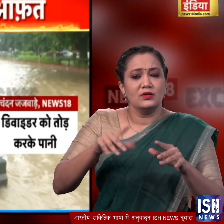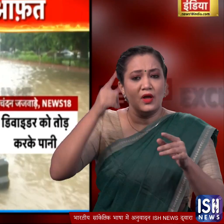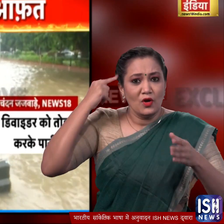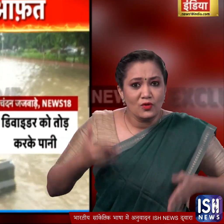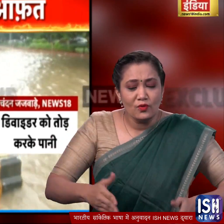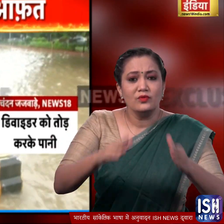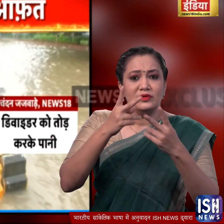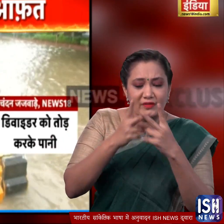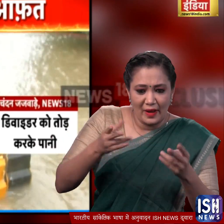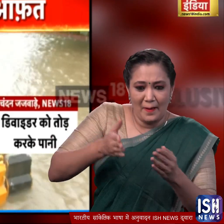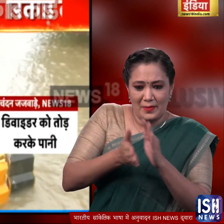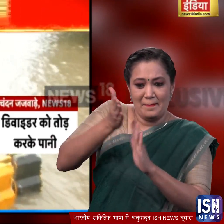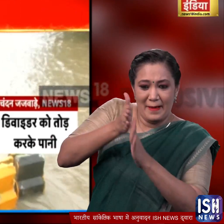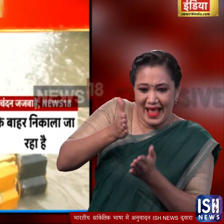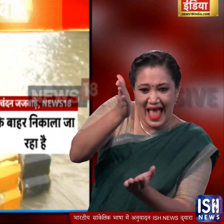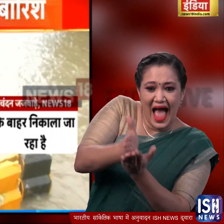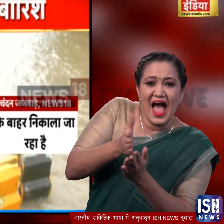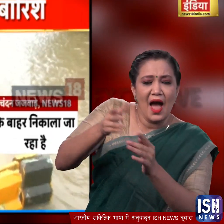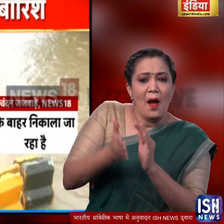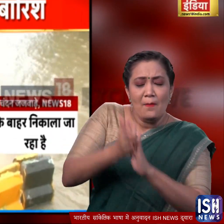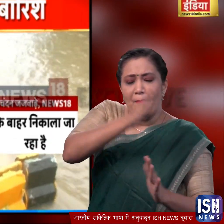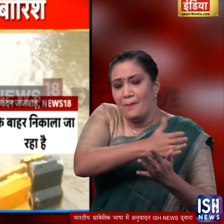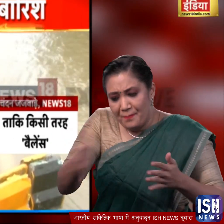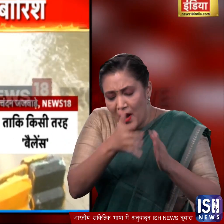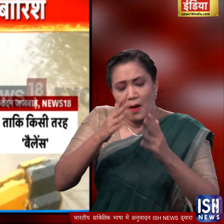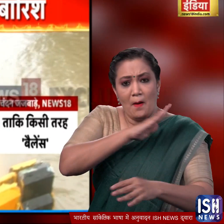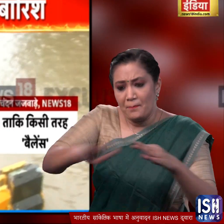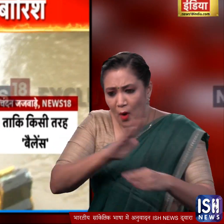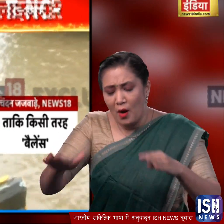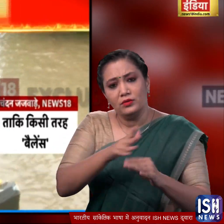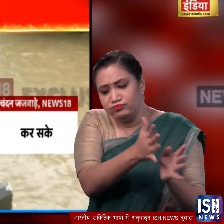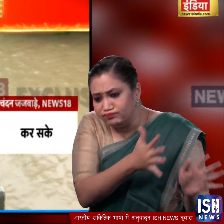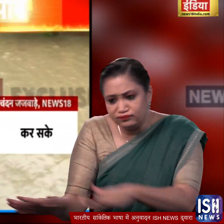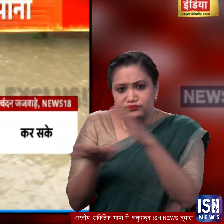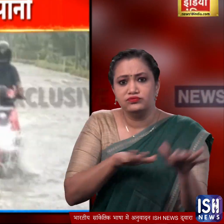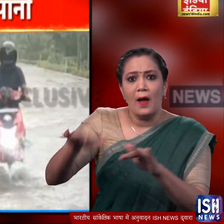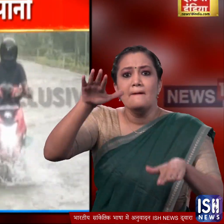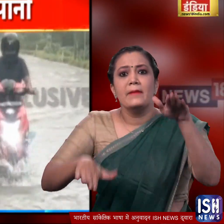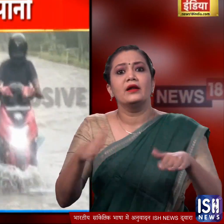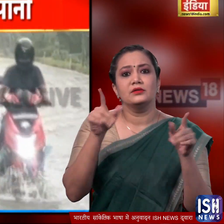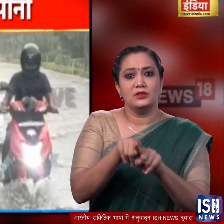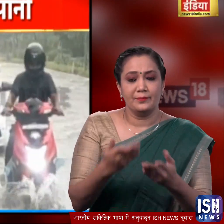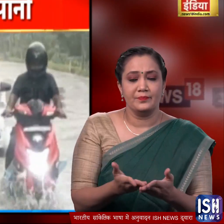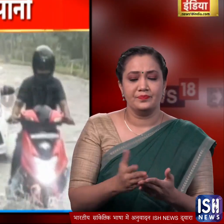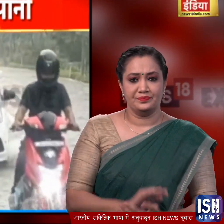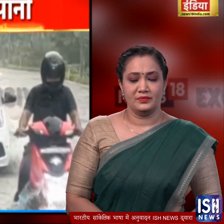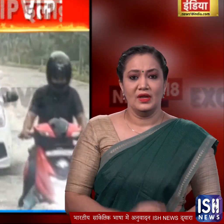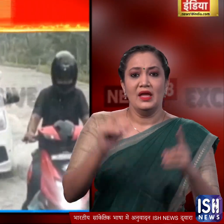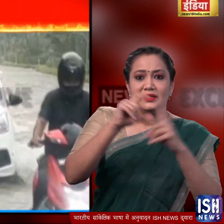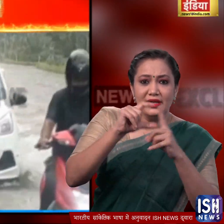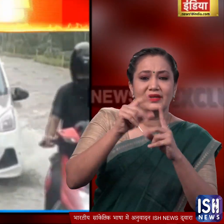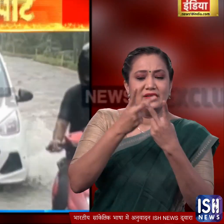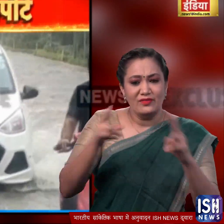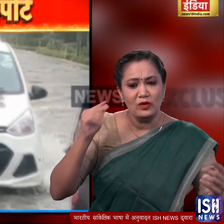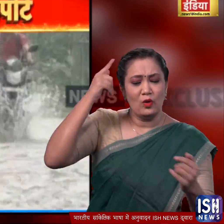तोड़ा गया, ये डिवाइडर को तोड़ करके पानी को बाहर निकाला जा रहा है ताकि किसी तरह से बैलेंस कर सके। राजधानी की ज्यादातर सड़कों का